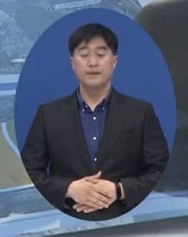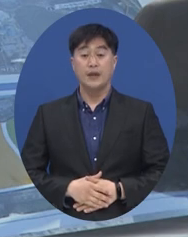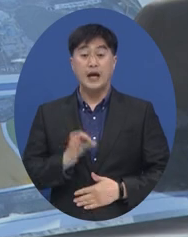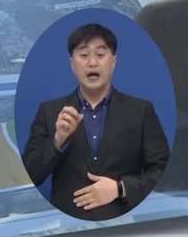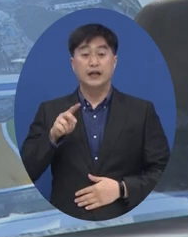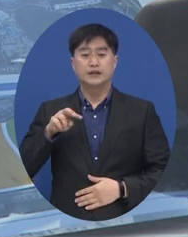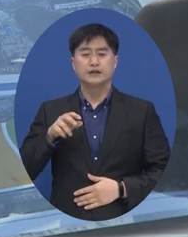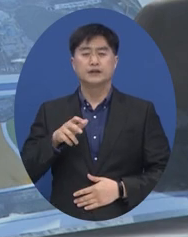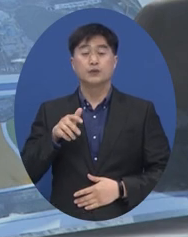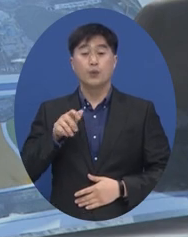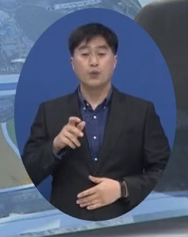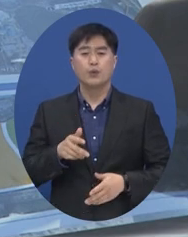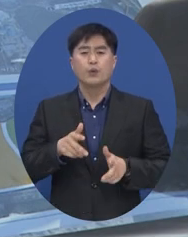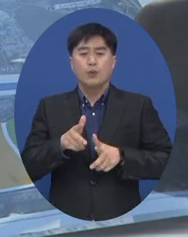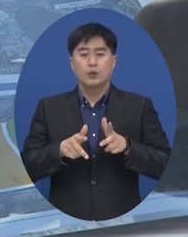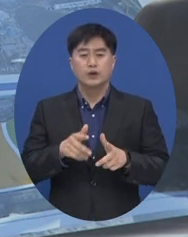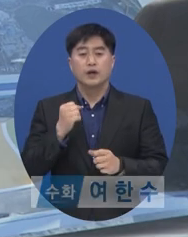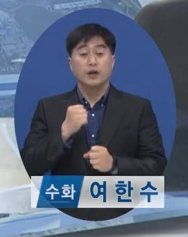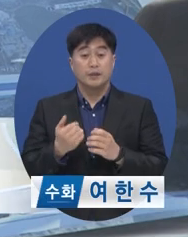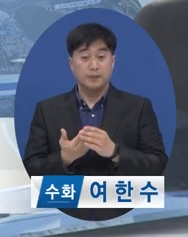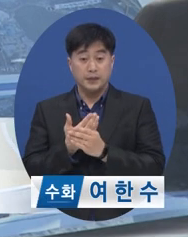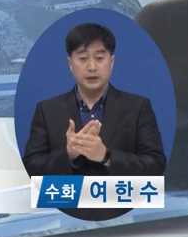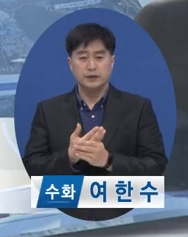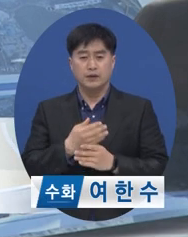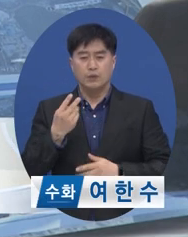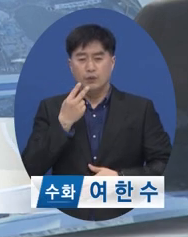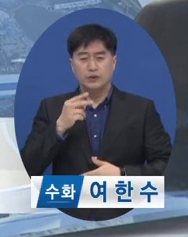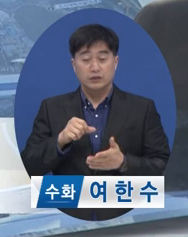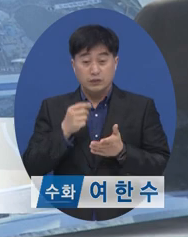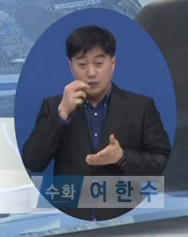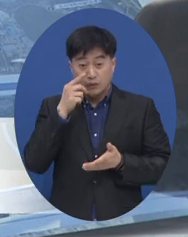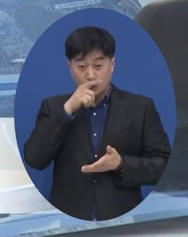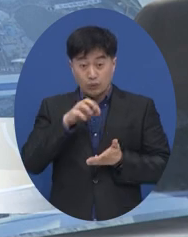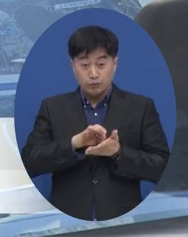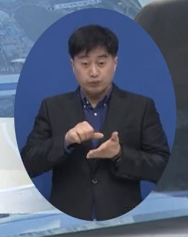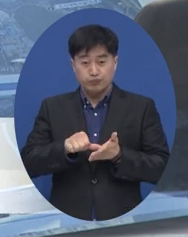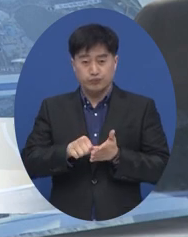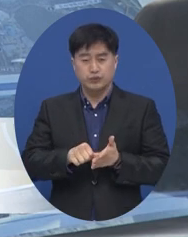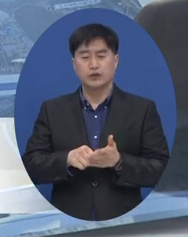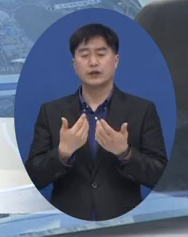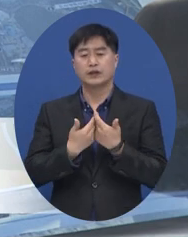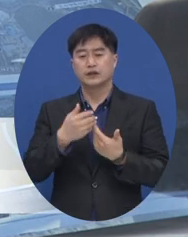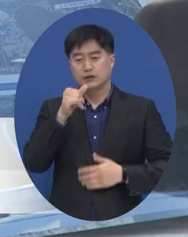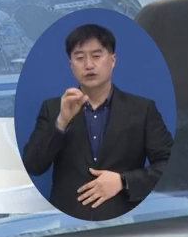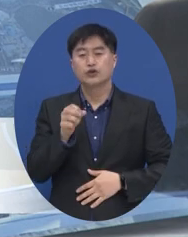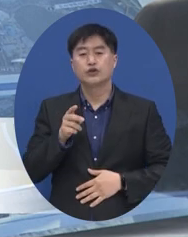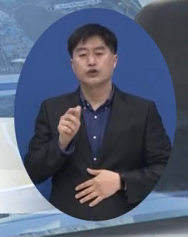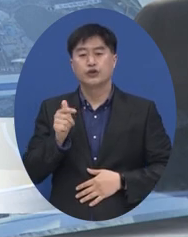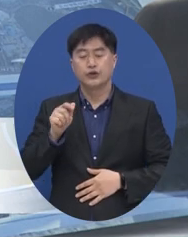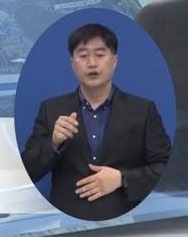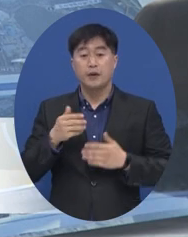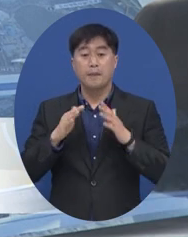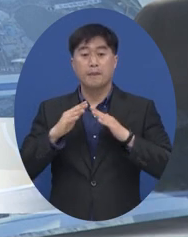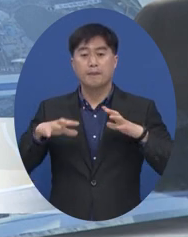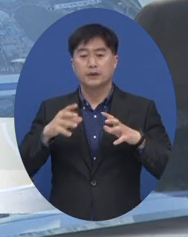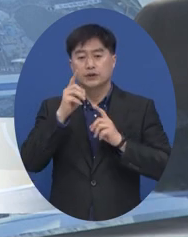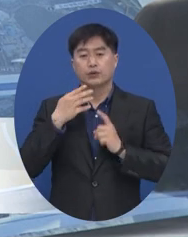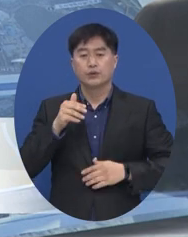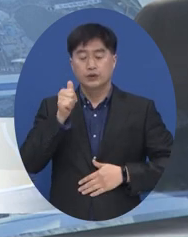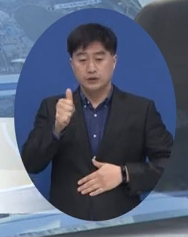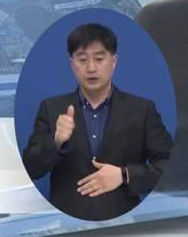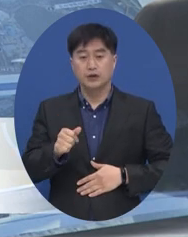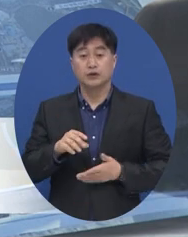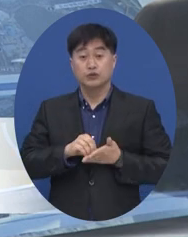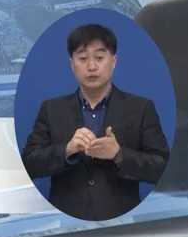아스콘 공장에서 나오는 대기오염 물질 때문에 주민들과 갈등을 빚던 안양 연현마을. 이재명 경기도지사가 취임